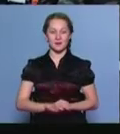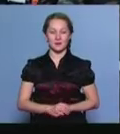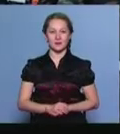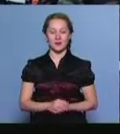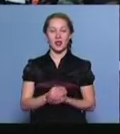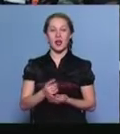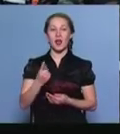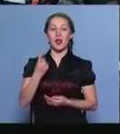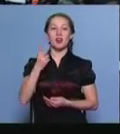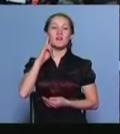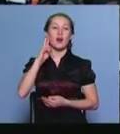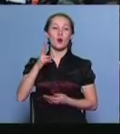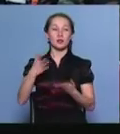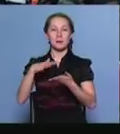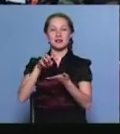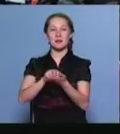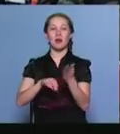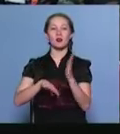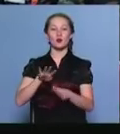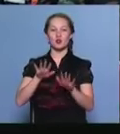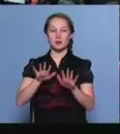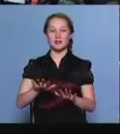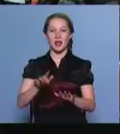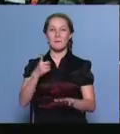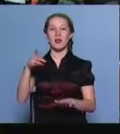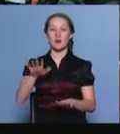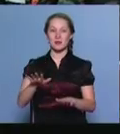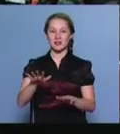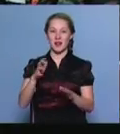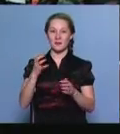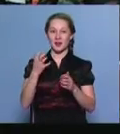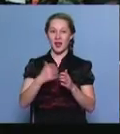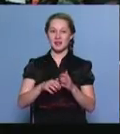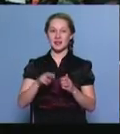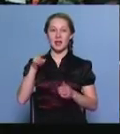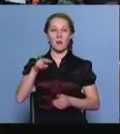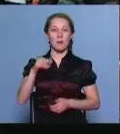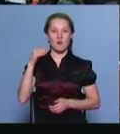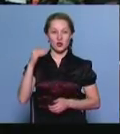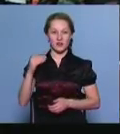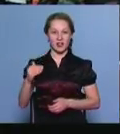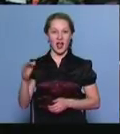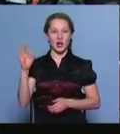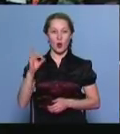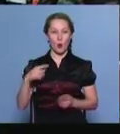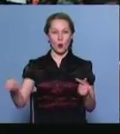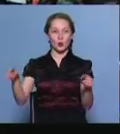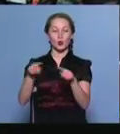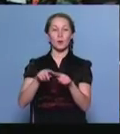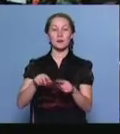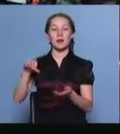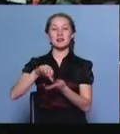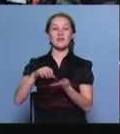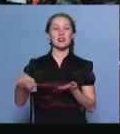года занимали вообще лучшие места, первые места среди Приволжского федерального округа, среди участников, представителей.